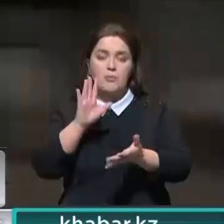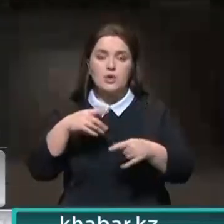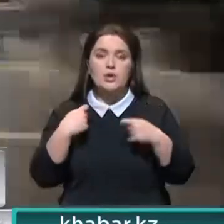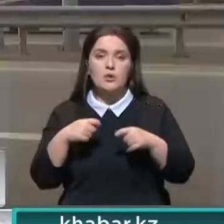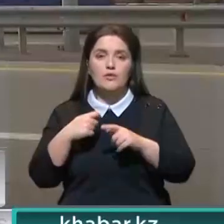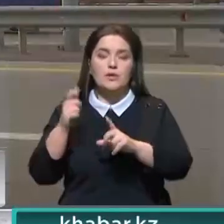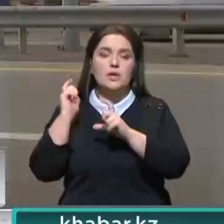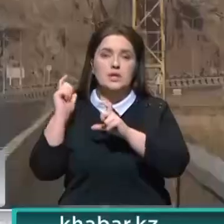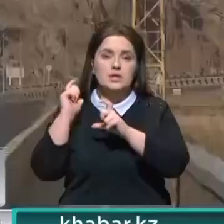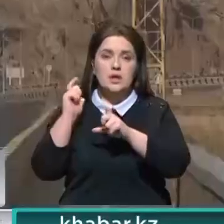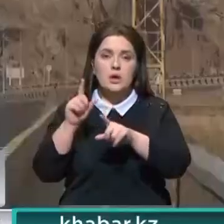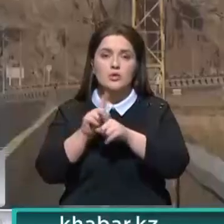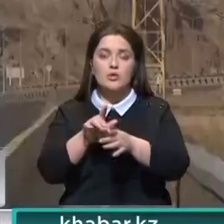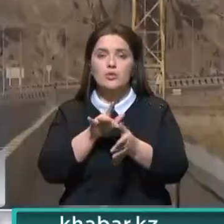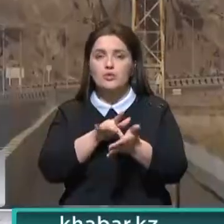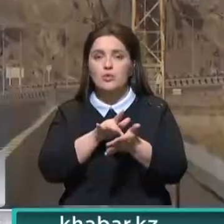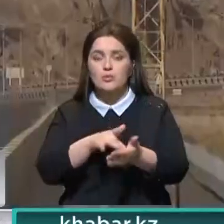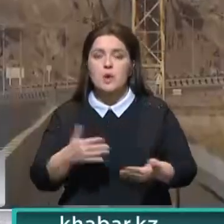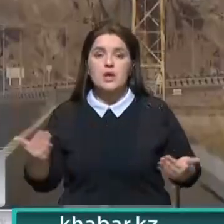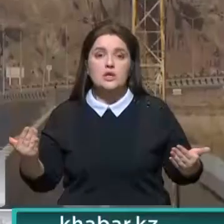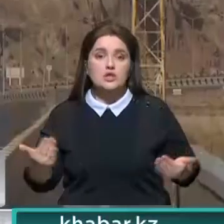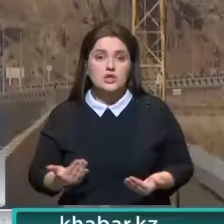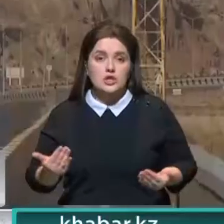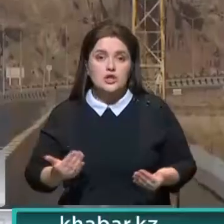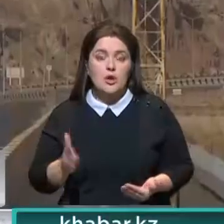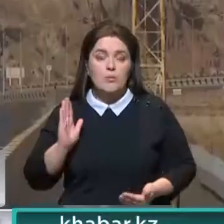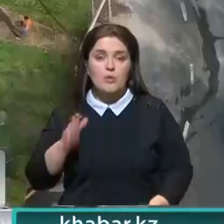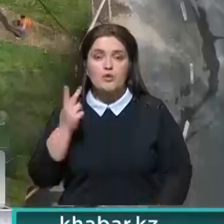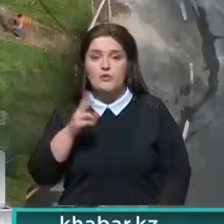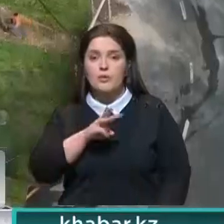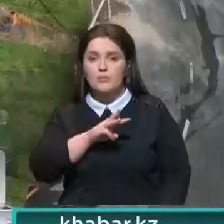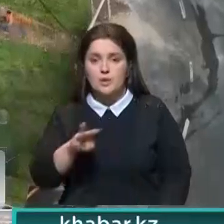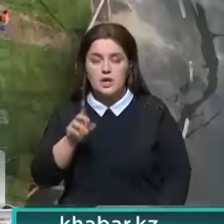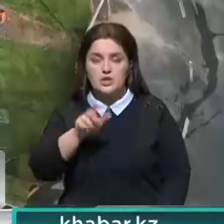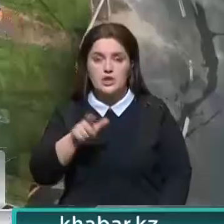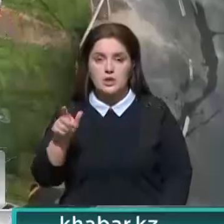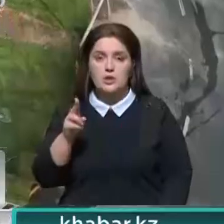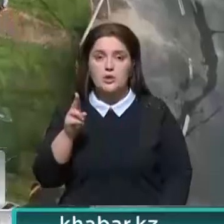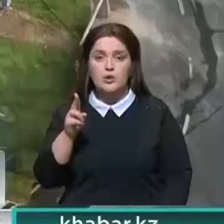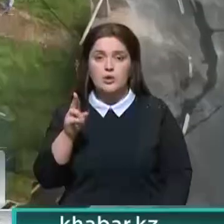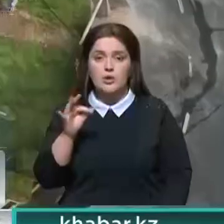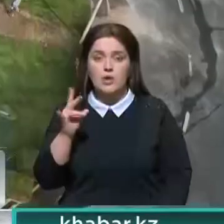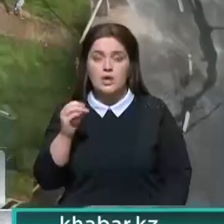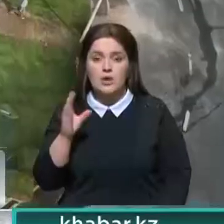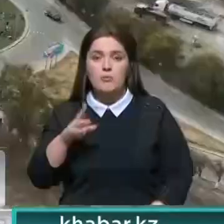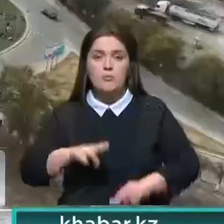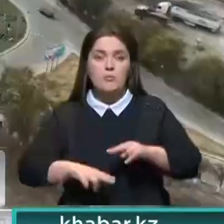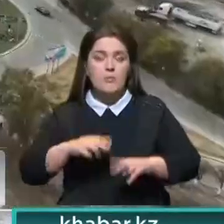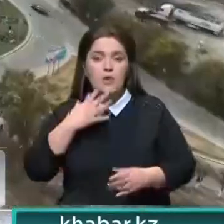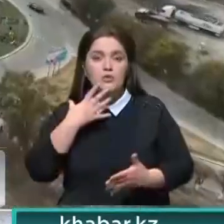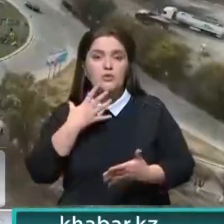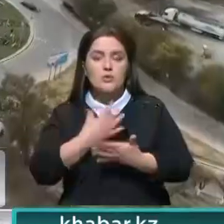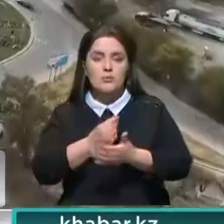и индустриальные зоны, а также туризм. Жить в дистриктах будут больше 2 миллионов человек. В Конаеве в связи с этим даже намерены построить